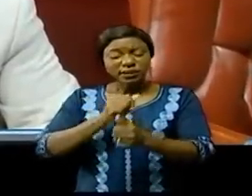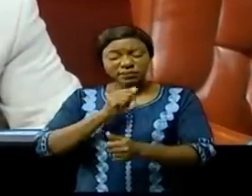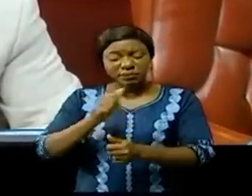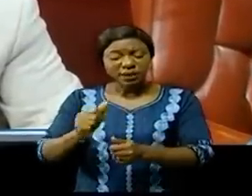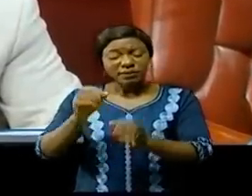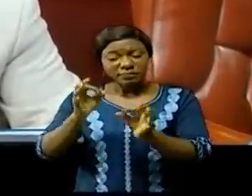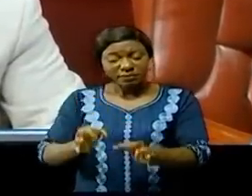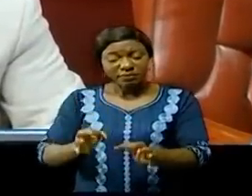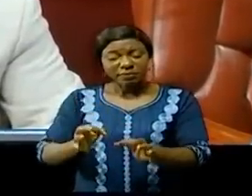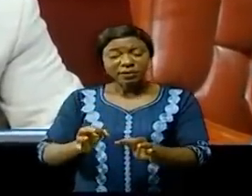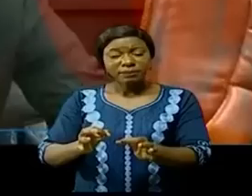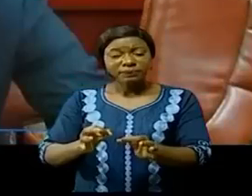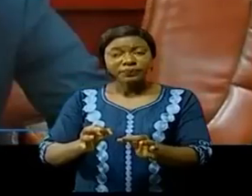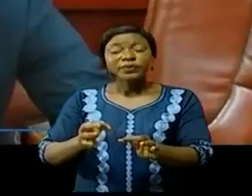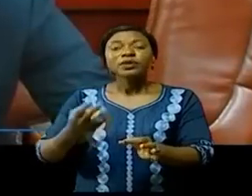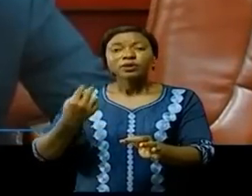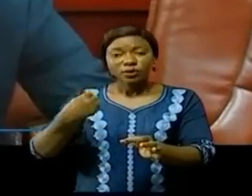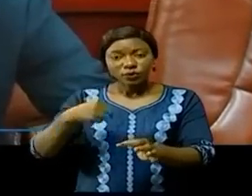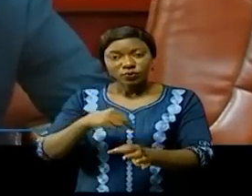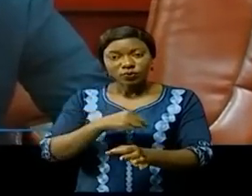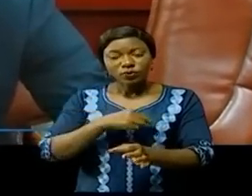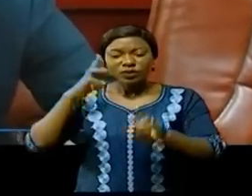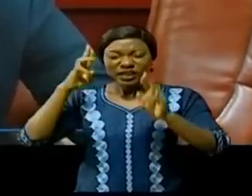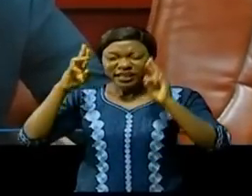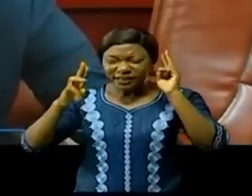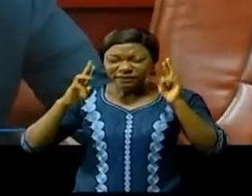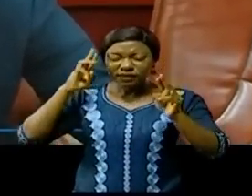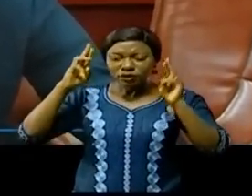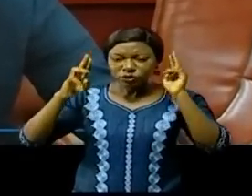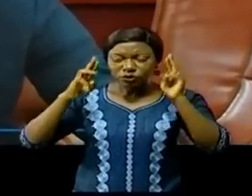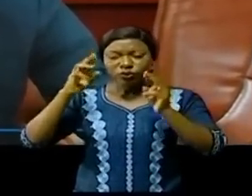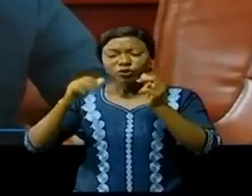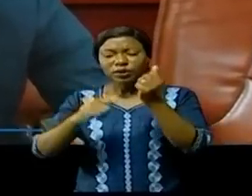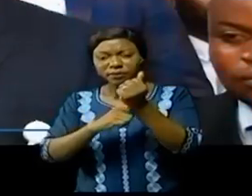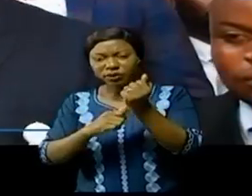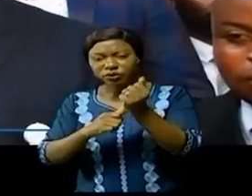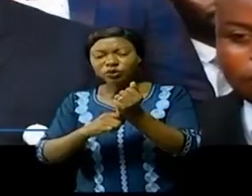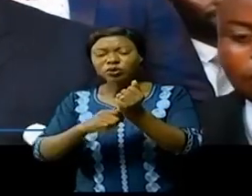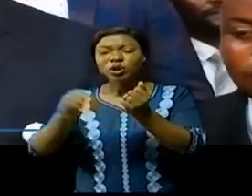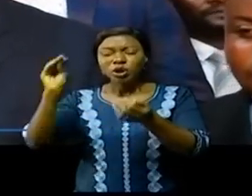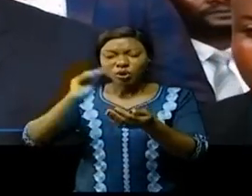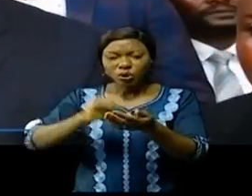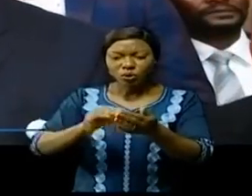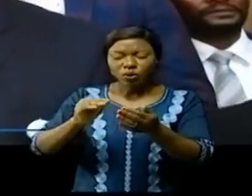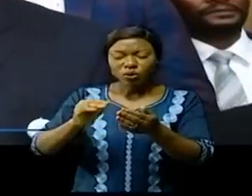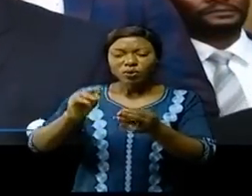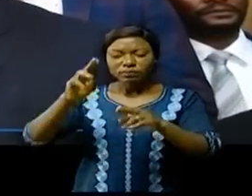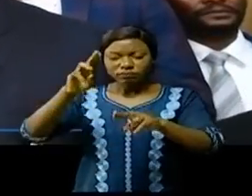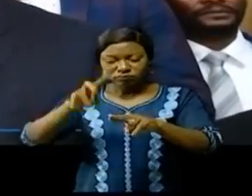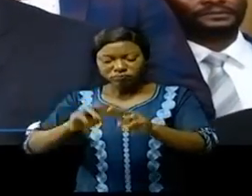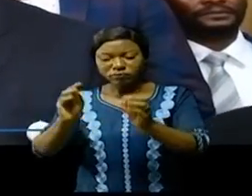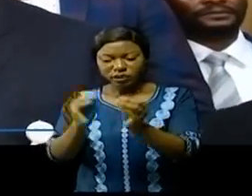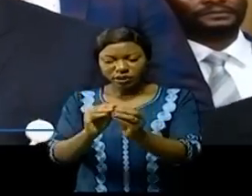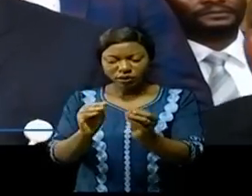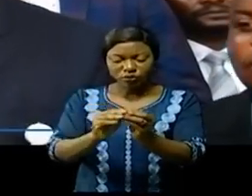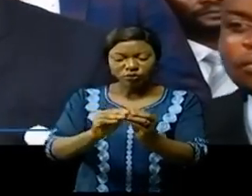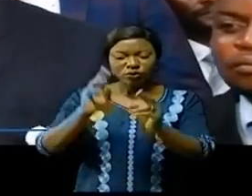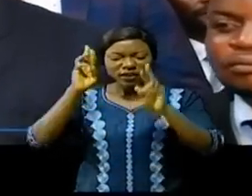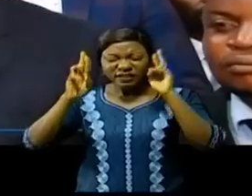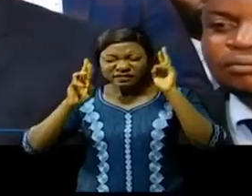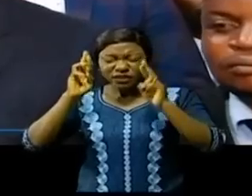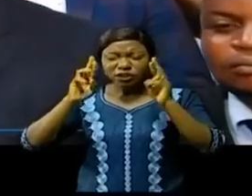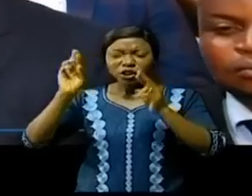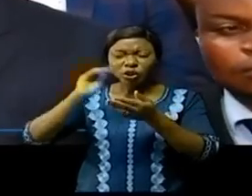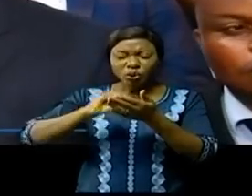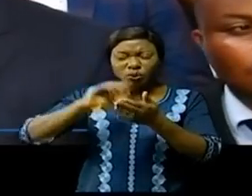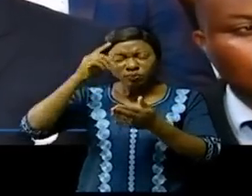que les réflexions et les personnes peuvent se mettre encore autour d'une table pour pouvoir réfléchir qu'est-ce que nous faisons de plus